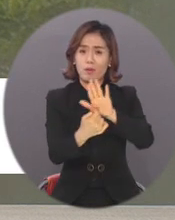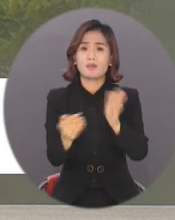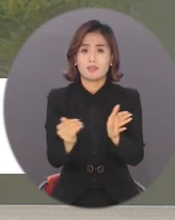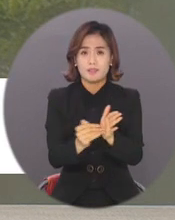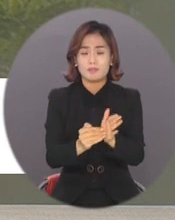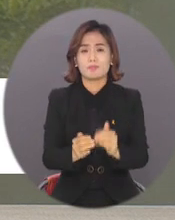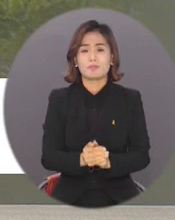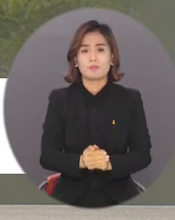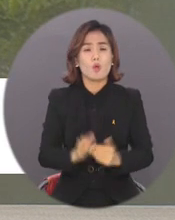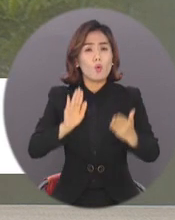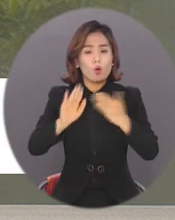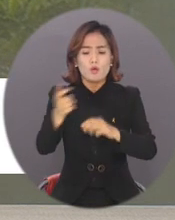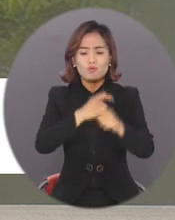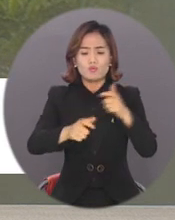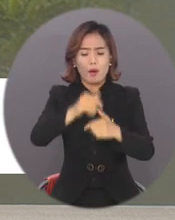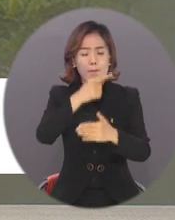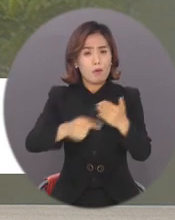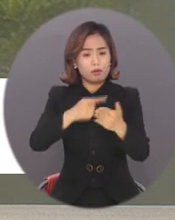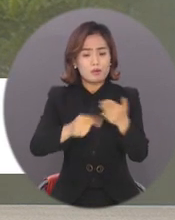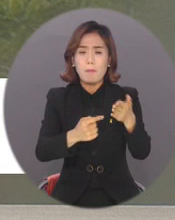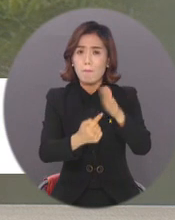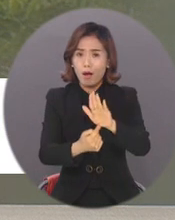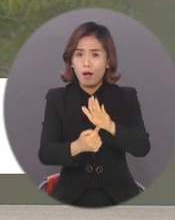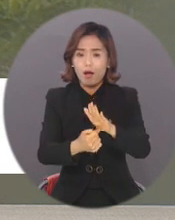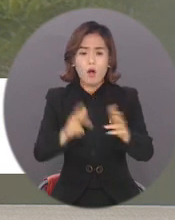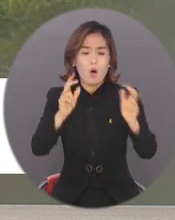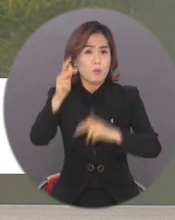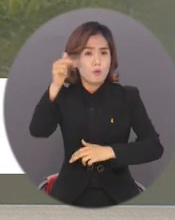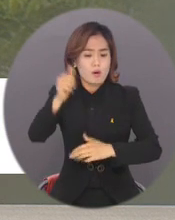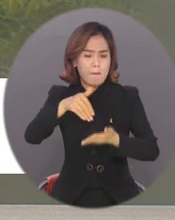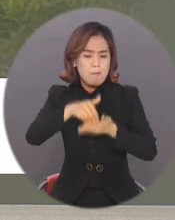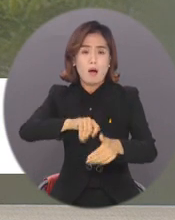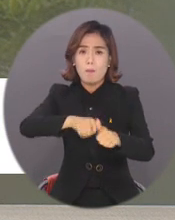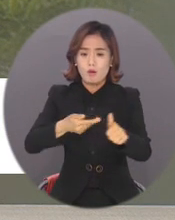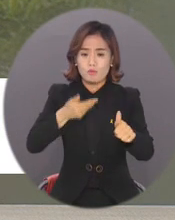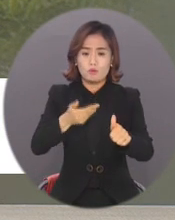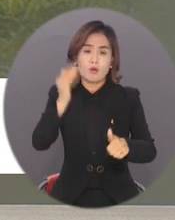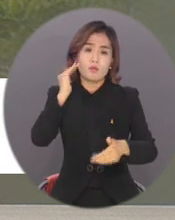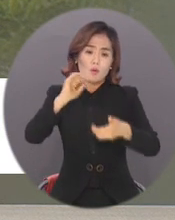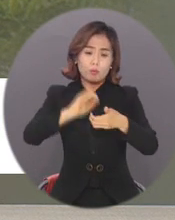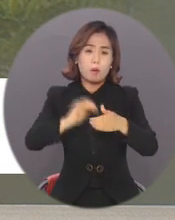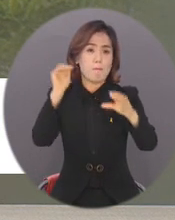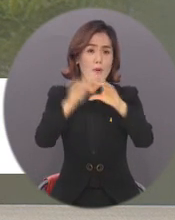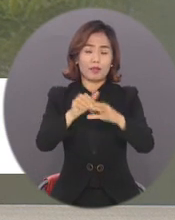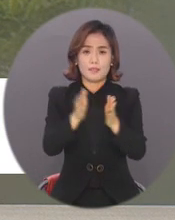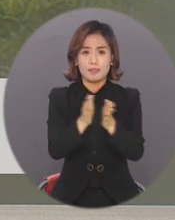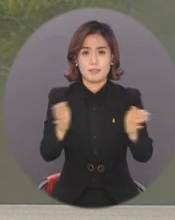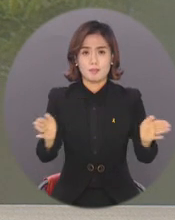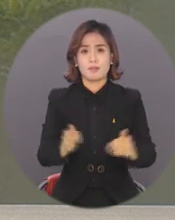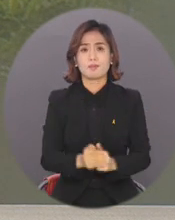전해드렸었죠. 이후 추가 피해자들이 계속 나오고 있고 업주의 엄벌을 요구하는 청와대 국민청원도